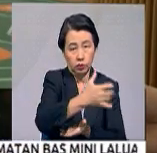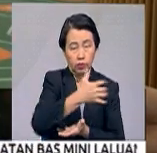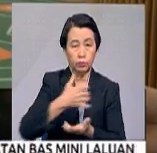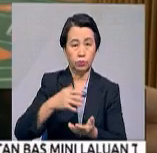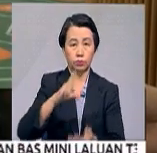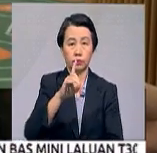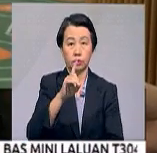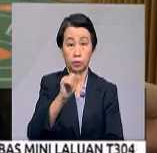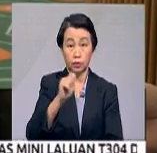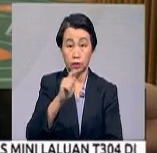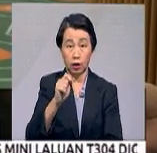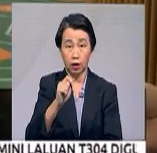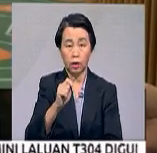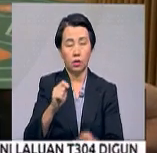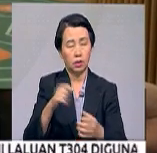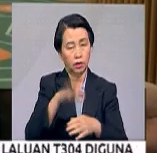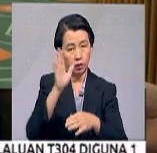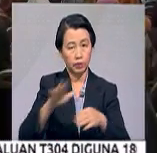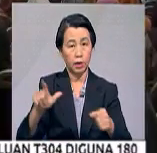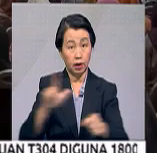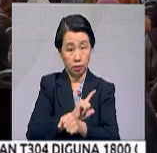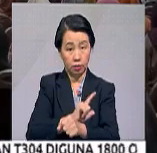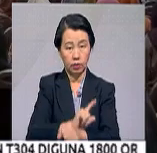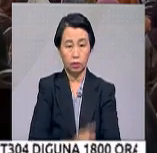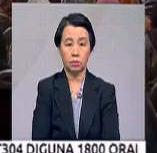detail supaya data itu lebih menyeluruh.